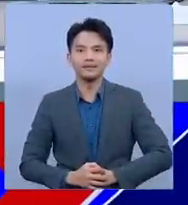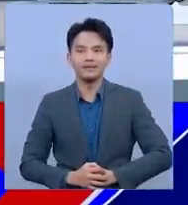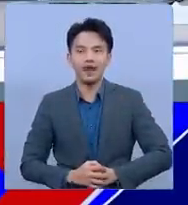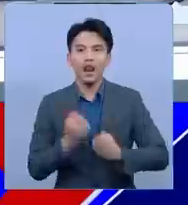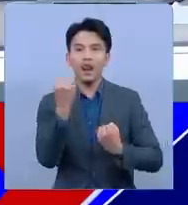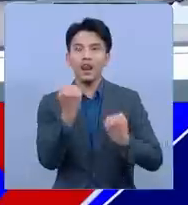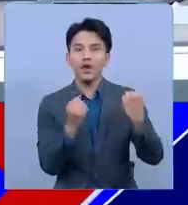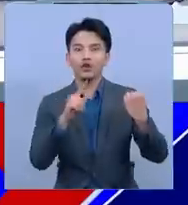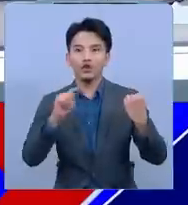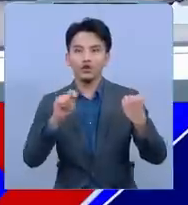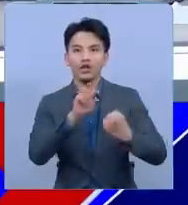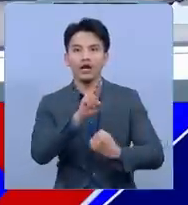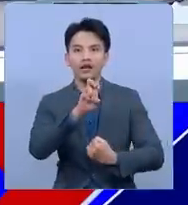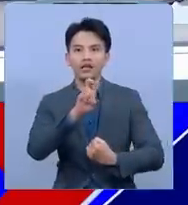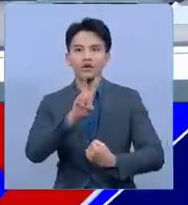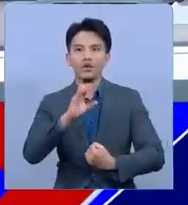ไฮลักซ์ริโวดี